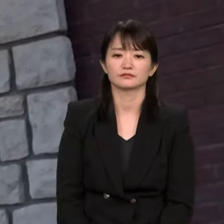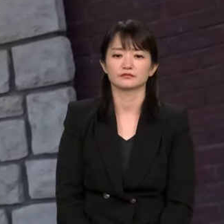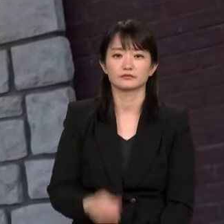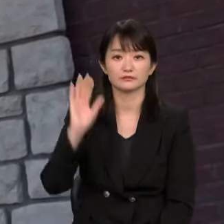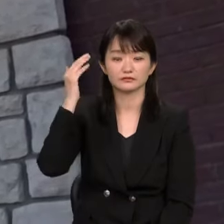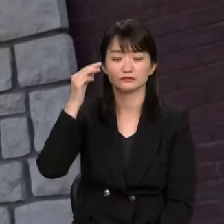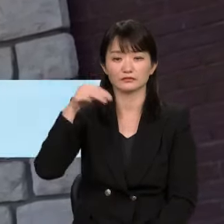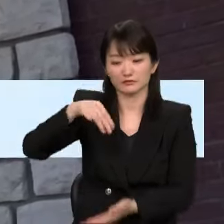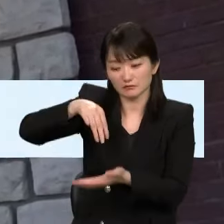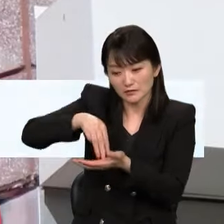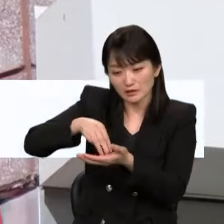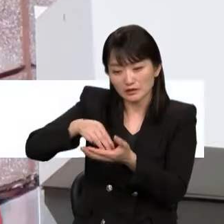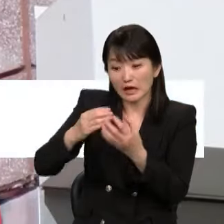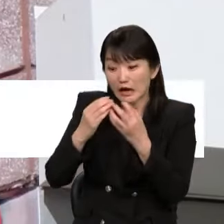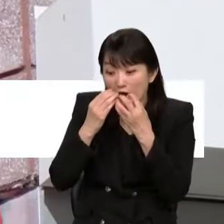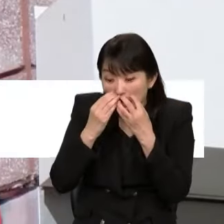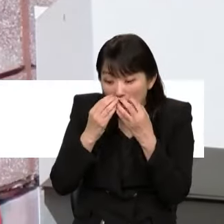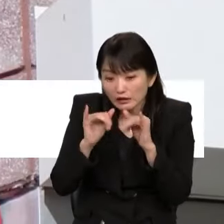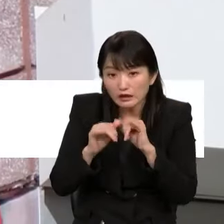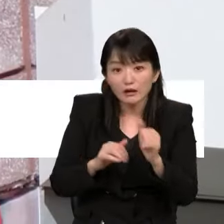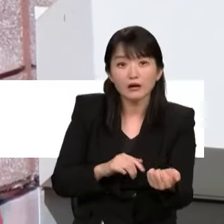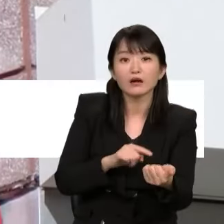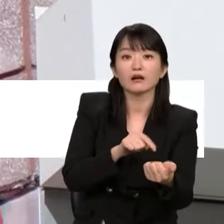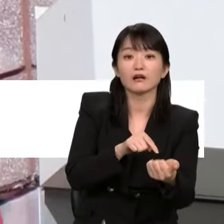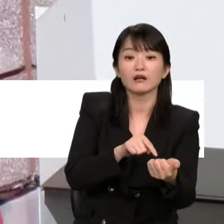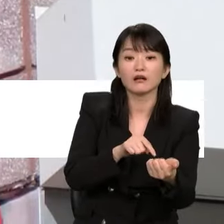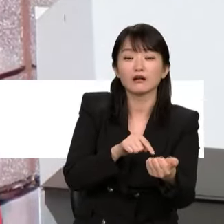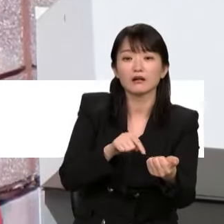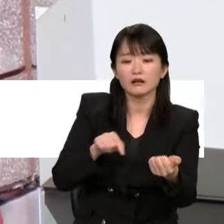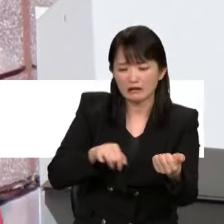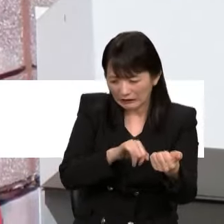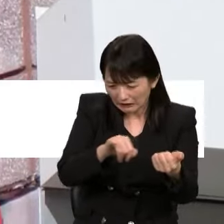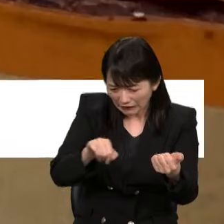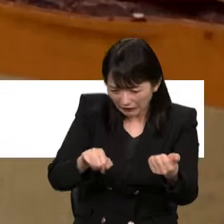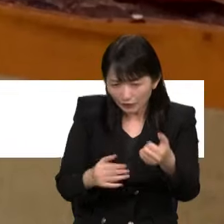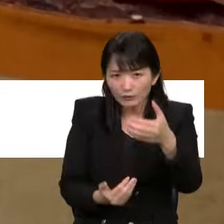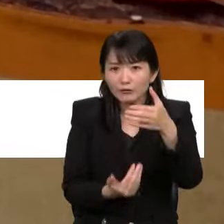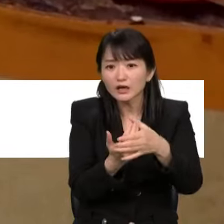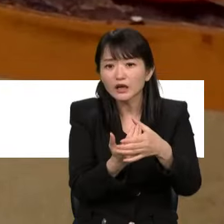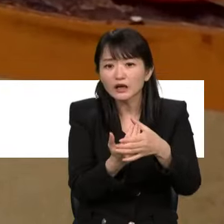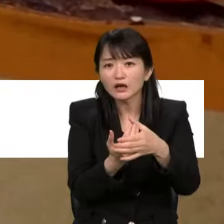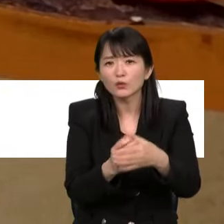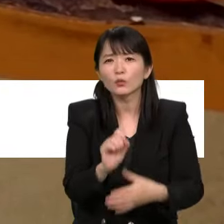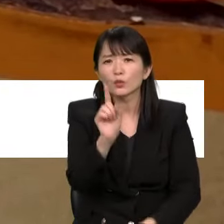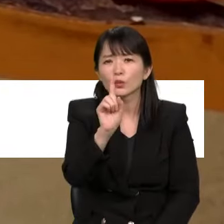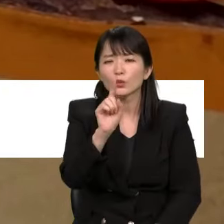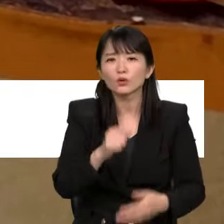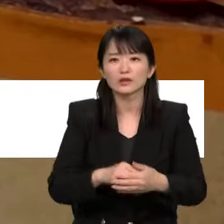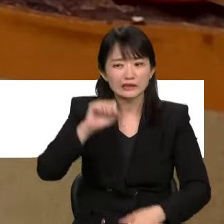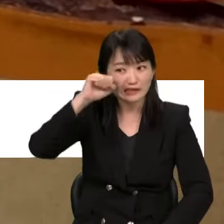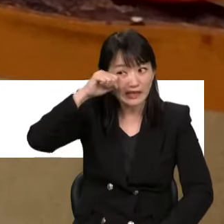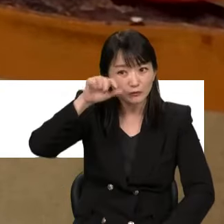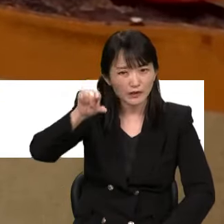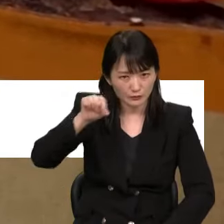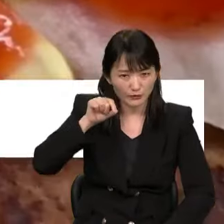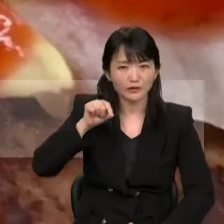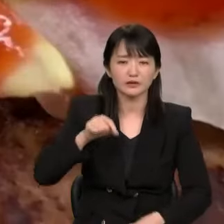최근 맥도날드 햄버거를 먹은 사람을 사망까지 이르게 한 대장균 식중독 사태. 잠재적 원인으로 양파가